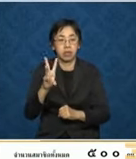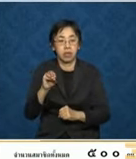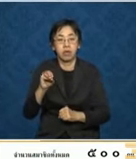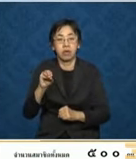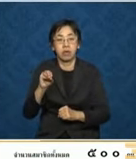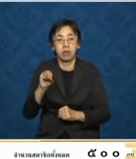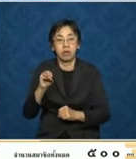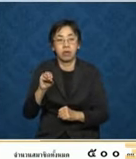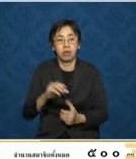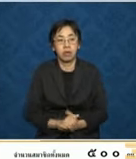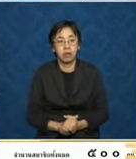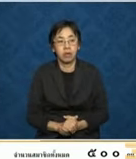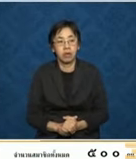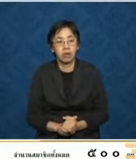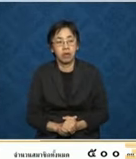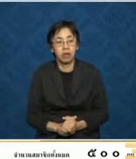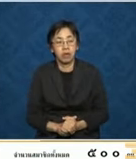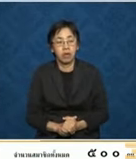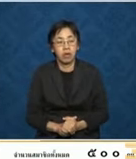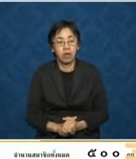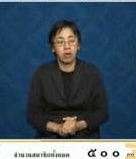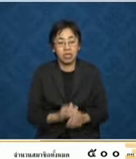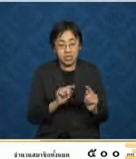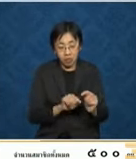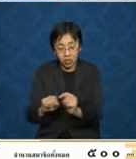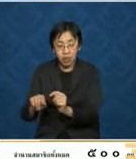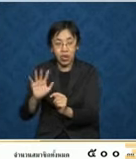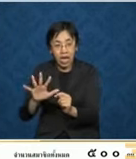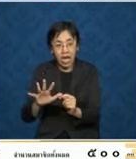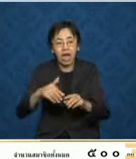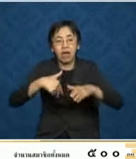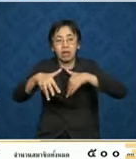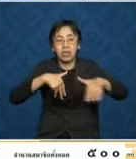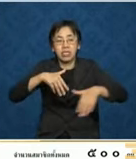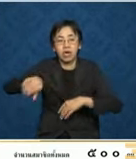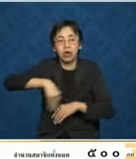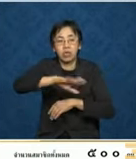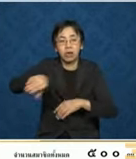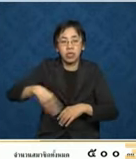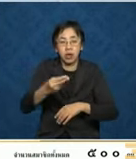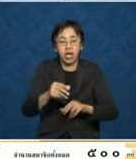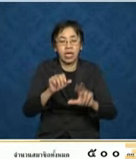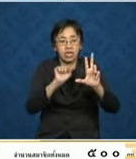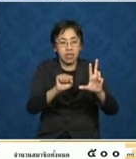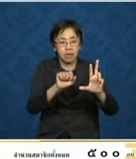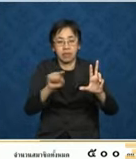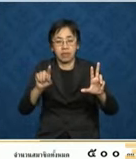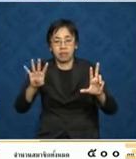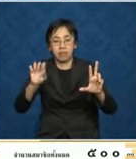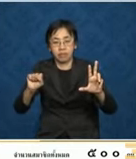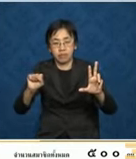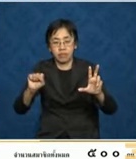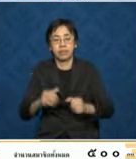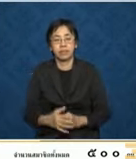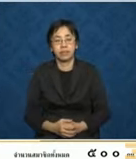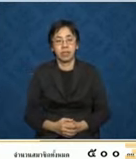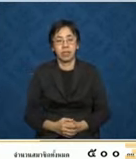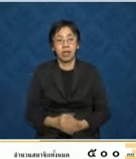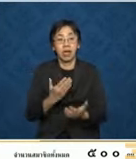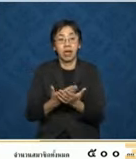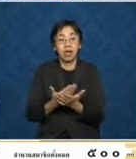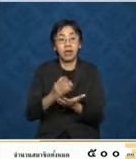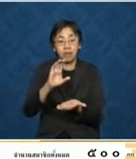2560ภาพรวมใน5ตำบลดังกล่าวอยู่ที่จำนวนประชากร 300,000 ถึง 400,000 คนดังนั้นงบประ